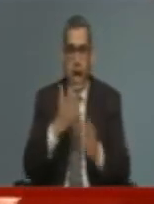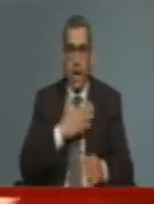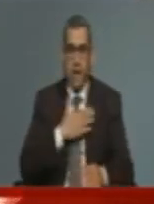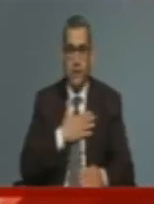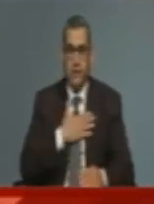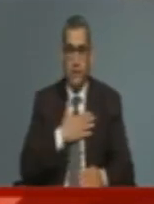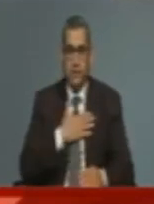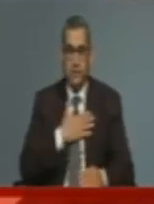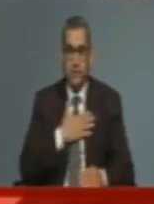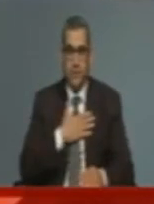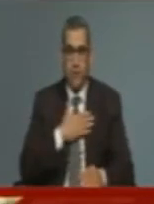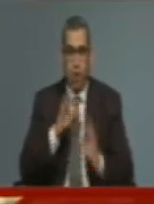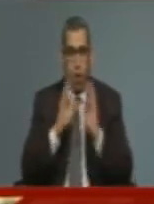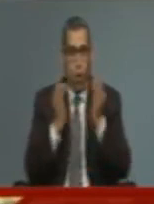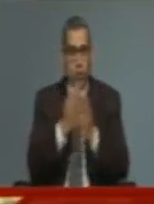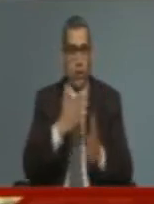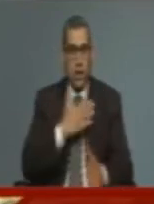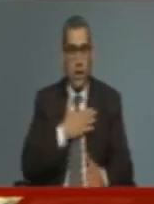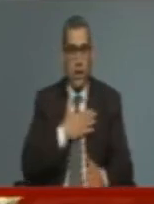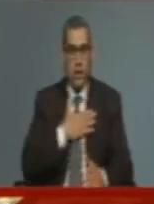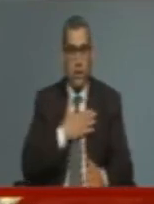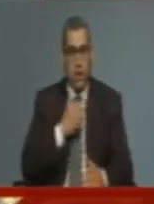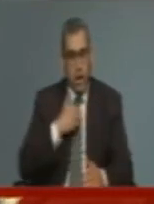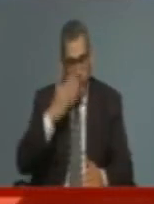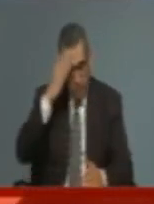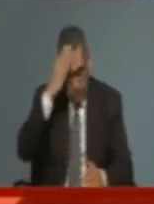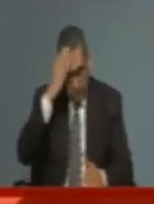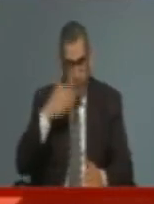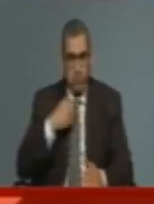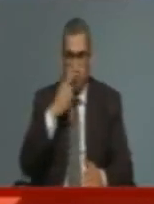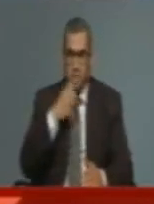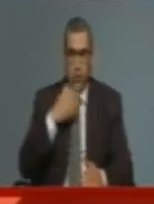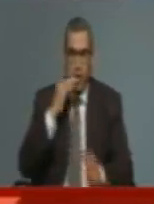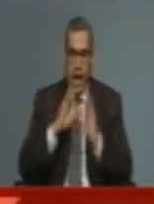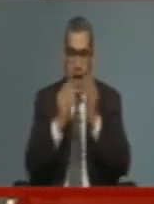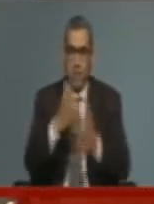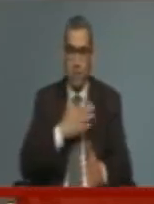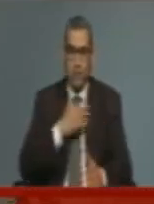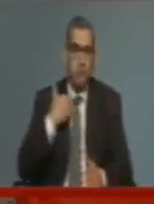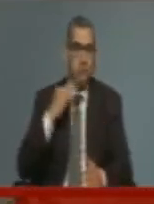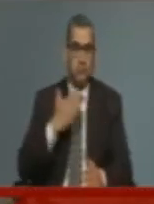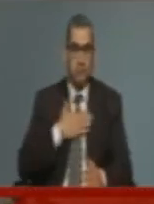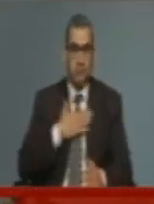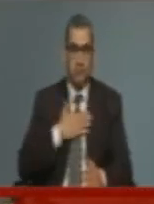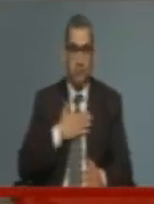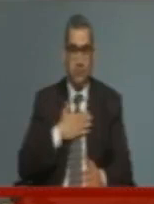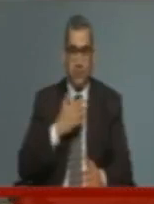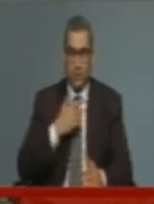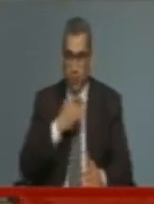اهلنا. اهلي. انا اتشرف ان انتوا اهلي. يا ربي. عشان بس النقطه انت هتتكسفي تقولي ايوه